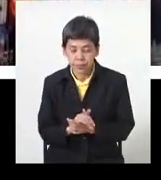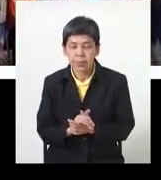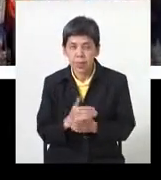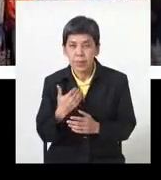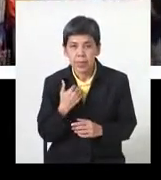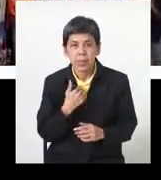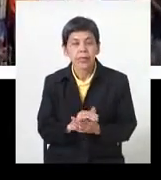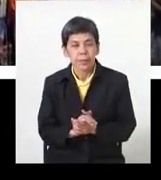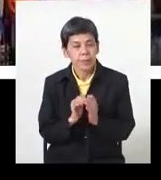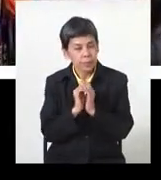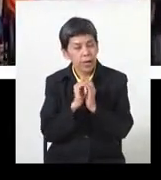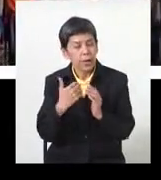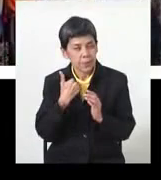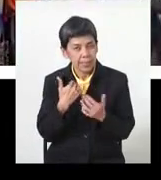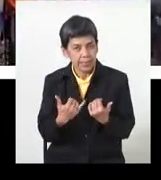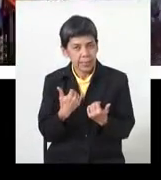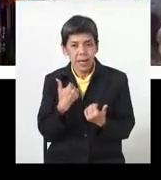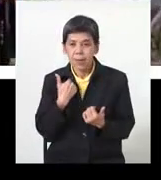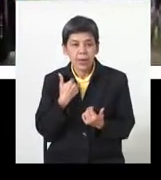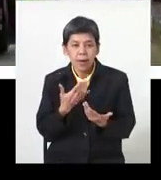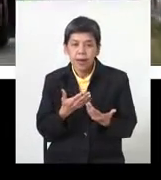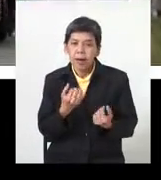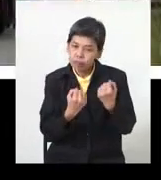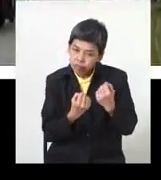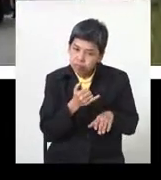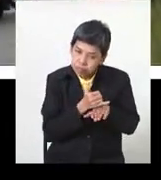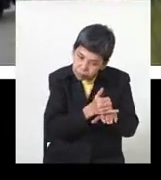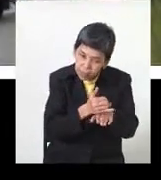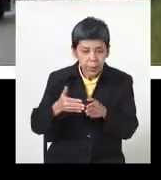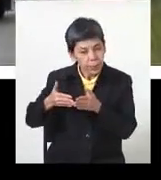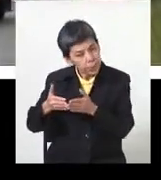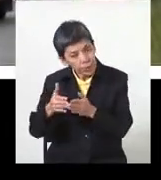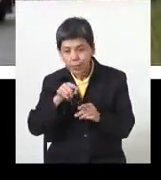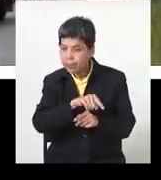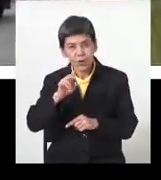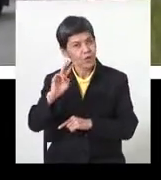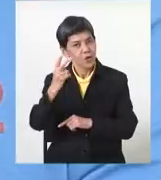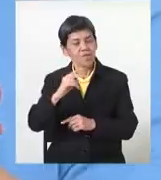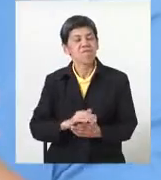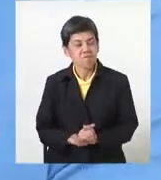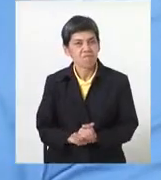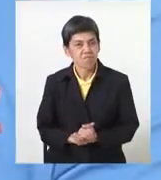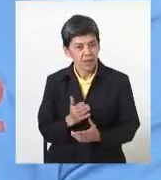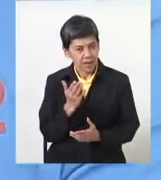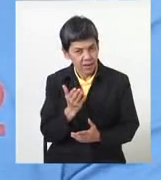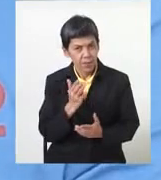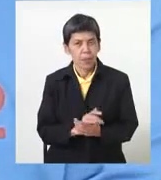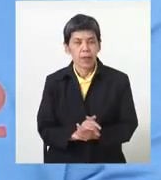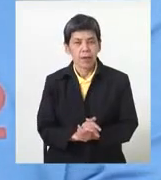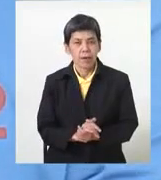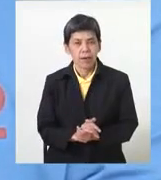จีนครับมีงานประจำปีทุกตุษจีนอปัจจุบันก็จะแห่ทั้งทางรถแล้วก็ทางเรืออครับต้องบอกว่าพี่